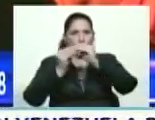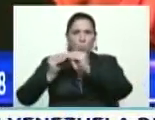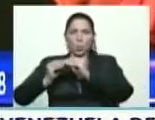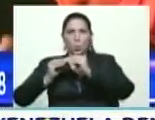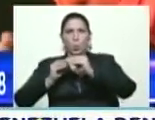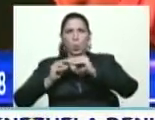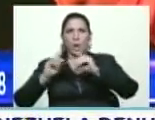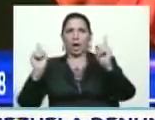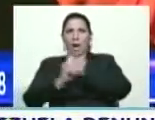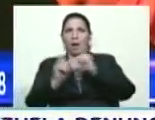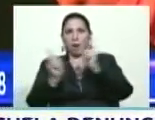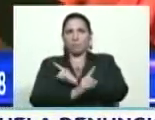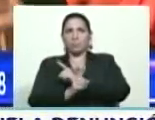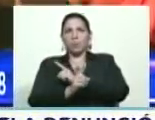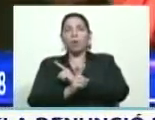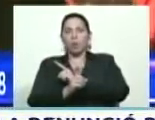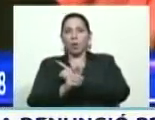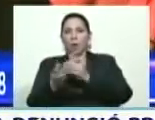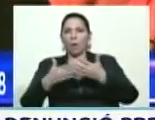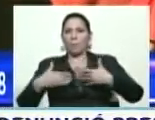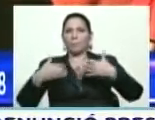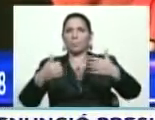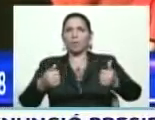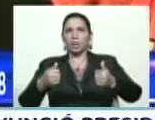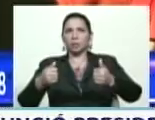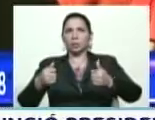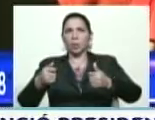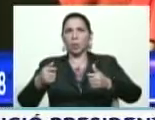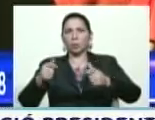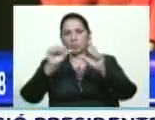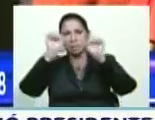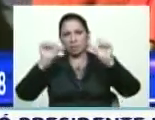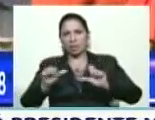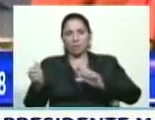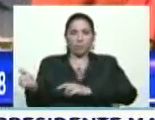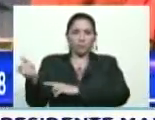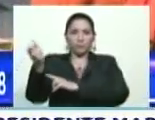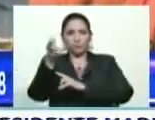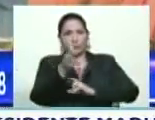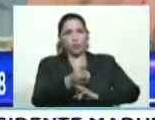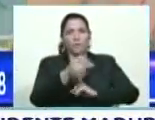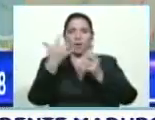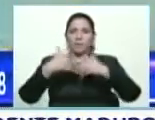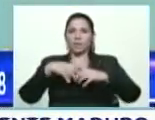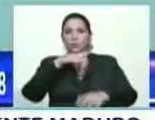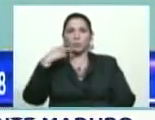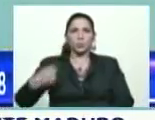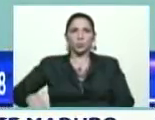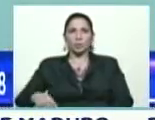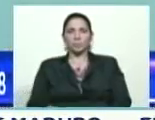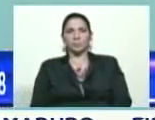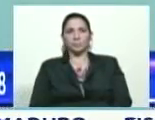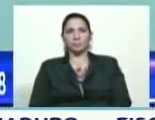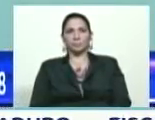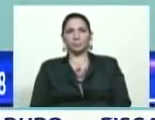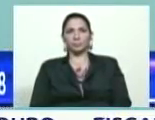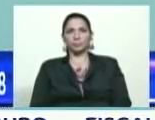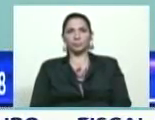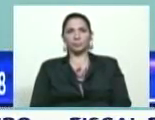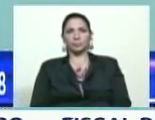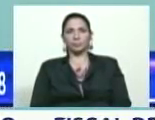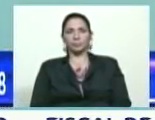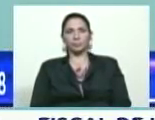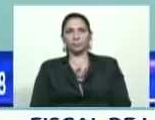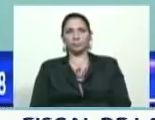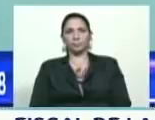adecuar en el apresto operacional de los sistemas de armas de fabricación rusa. Также в течение этой недели мы ожидаем